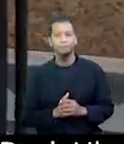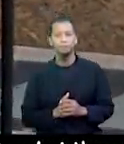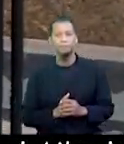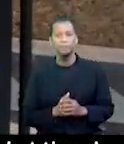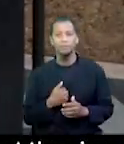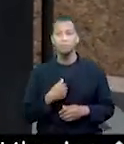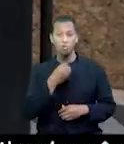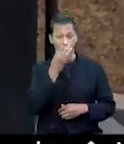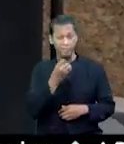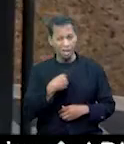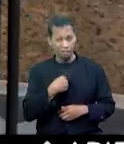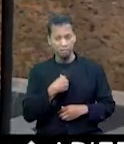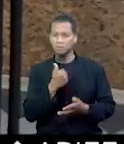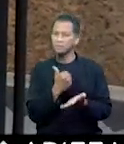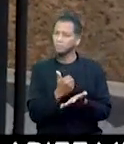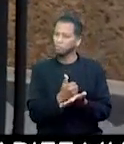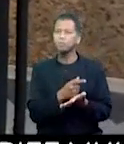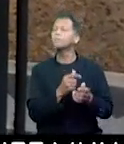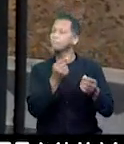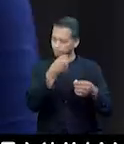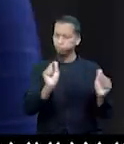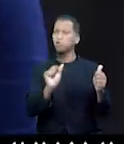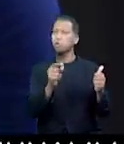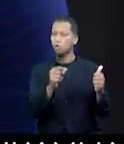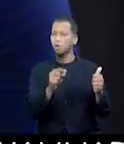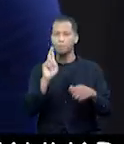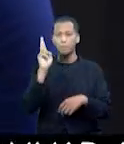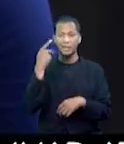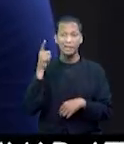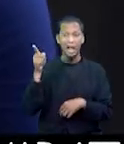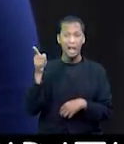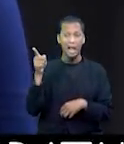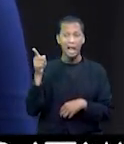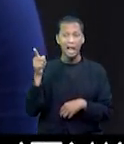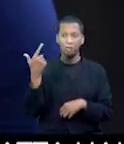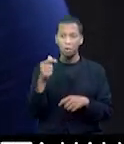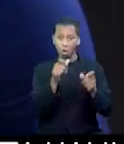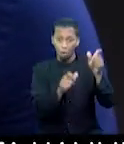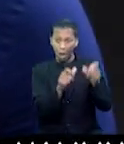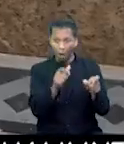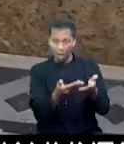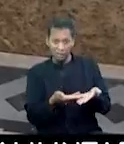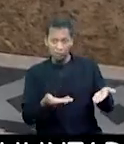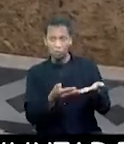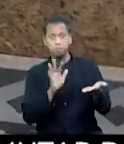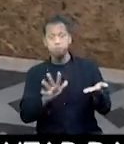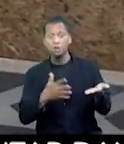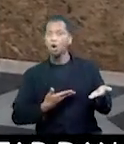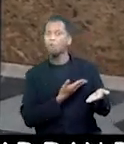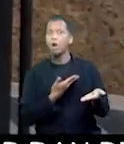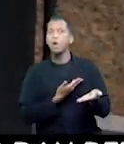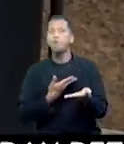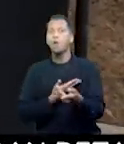itu tindakan yang cukup bagus ya dari pemerintah. Terus orang-orang di lingkungan sekitar saya juga udah banyak yang jadi korban. Jadi menurut saya